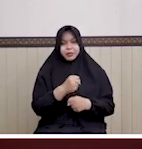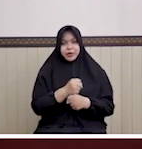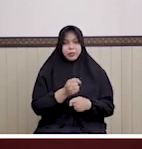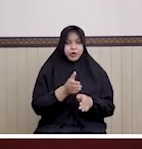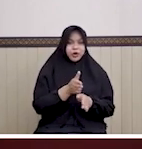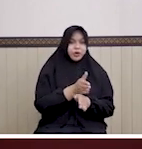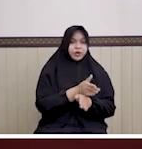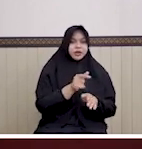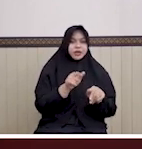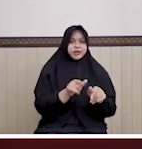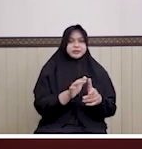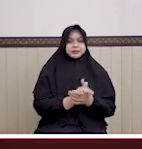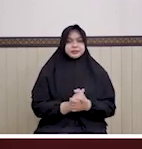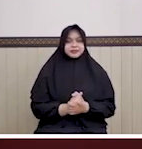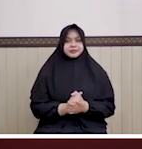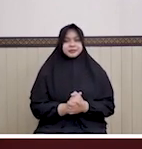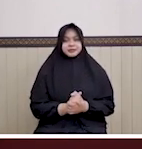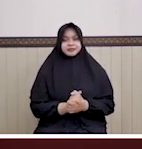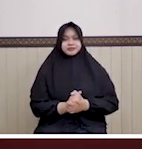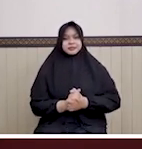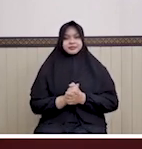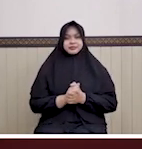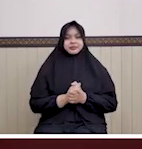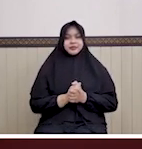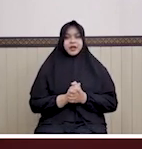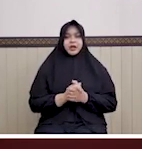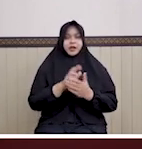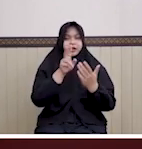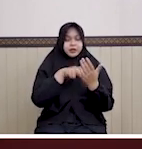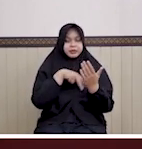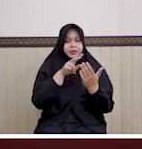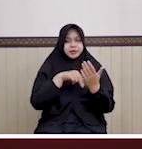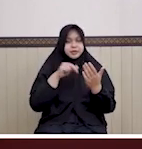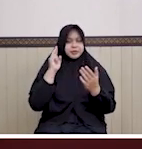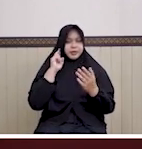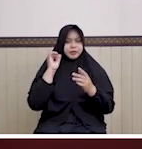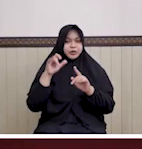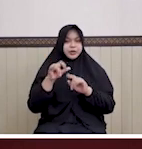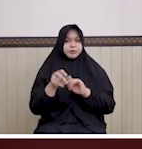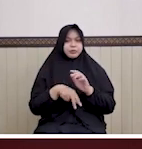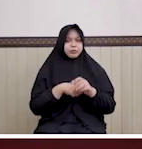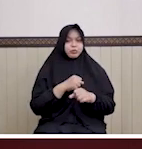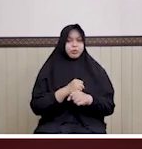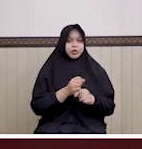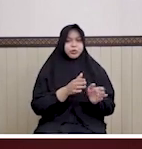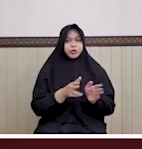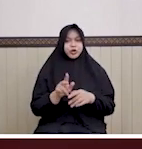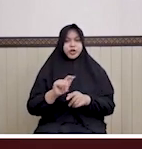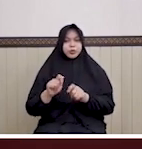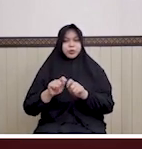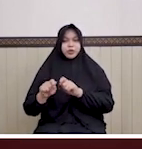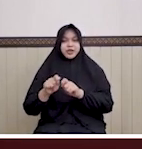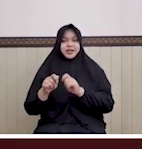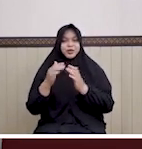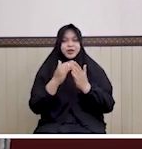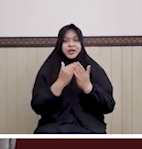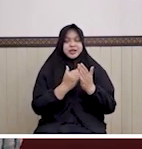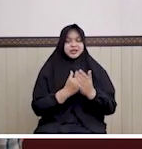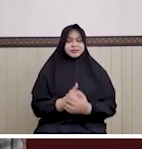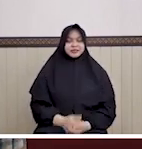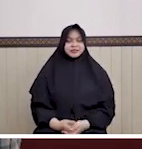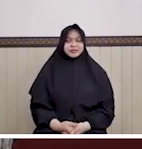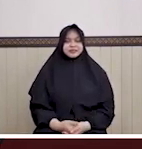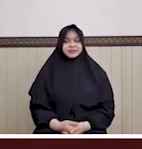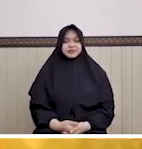mengawali dan M apa namanya dibaca oleh by ipunk lalu di Hai buat aturannya